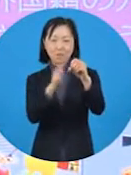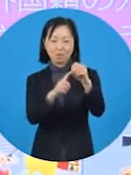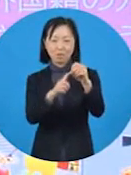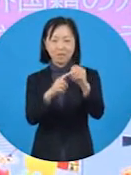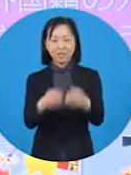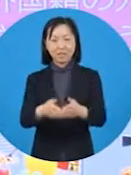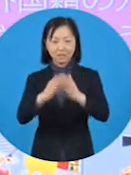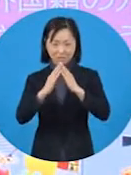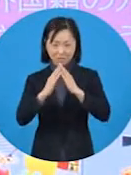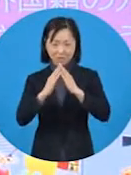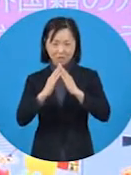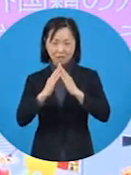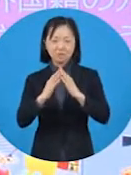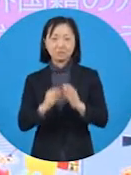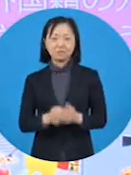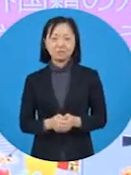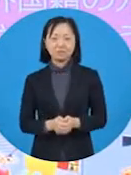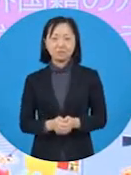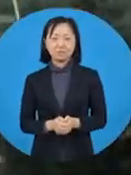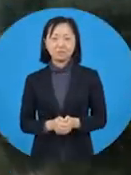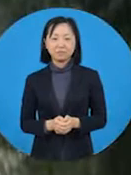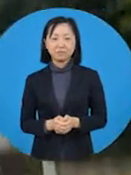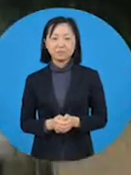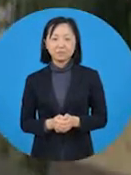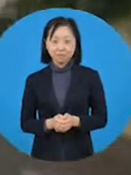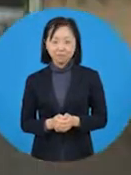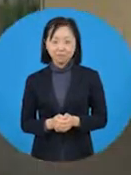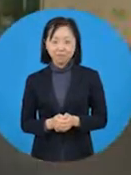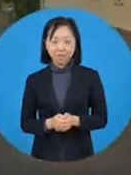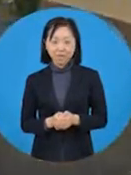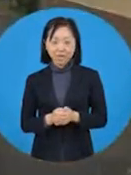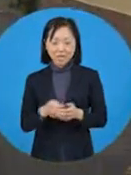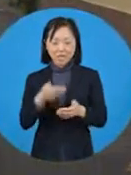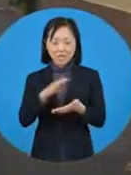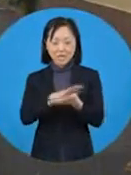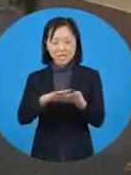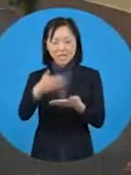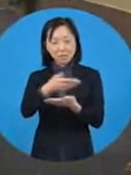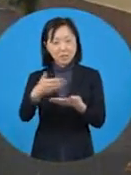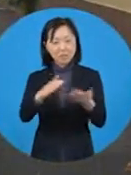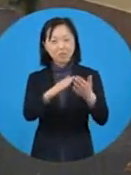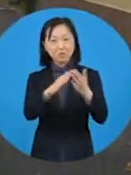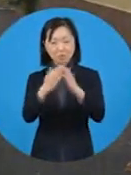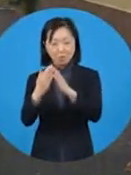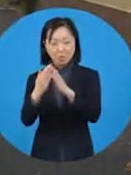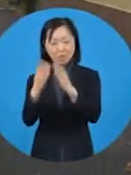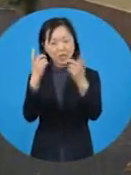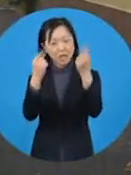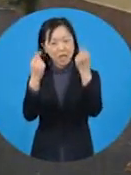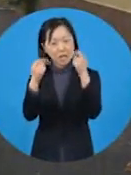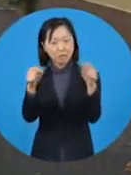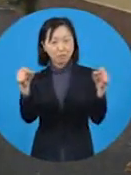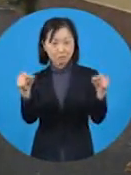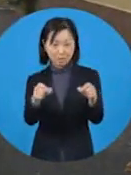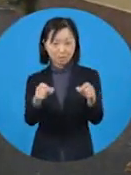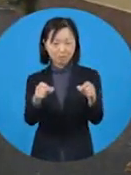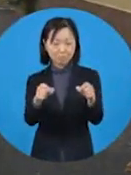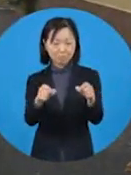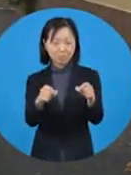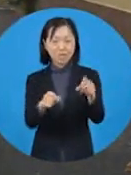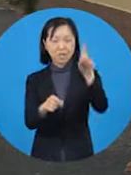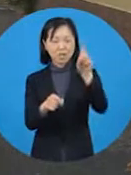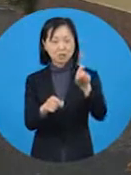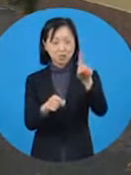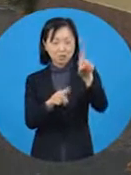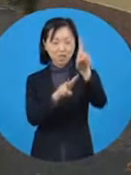として、立ち上がったプロジェクトでございます。 これに伴い清水町の東洋大学前をメイン会場